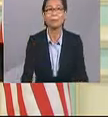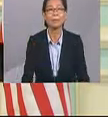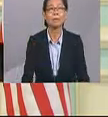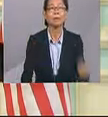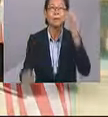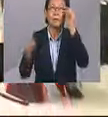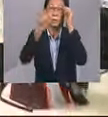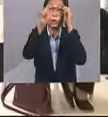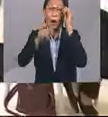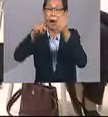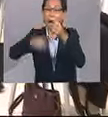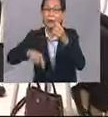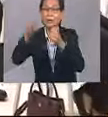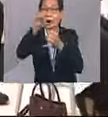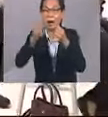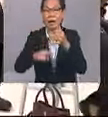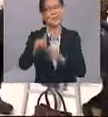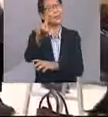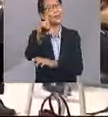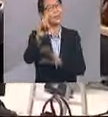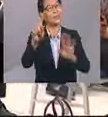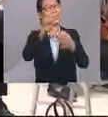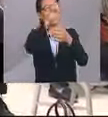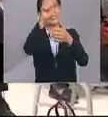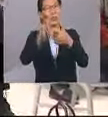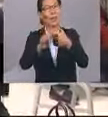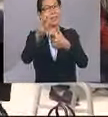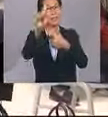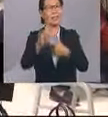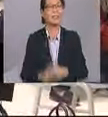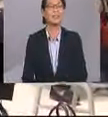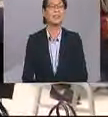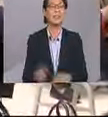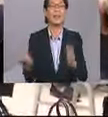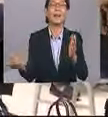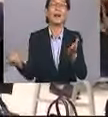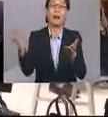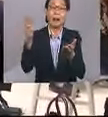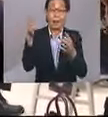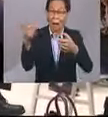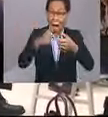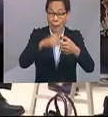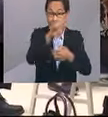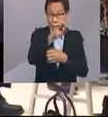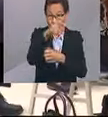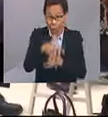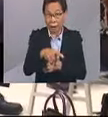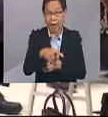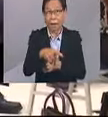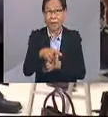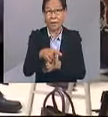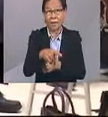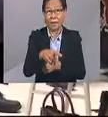Soalan terakhir Datuk Sri. Soalan terakhir. Satu je. You yang umumkan. Merujuk kepada SOP pengurusan-pengurusan strata yang merangkumi